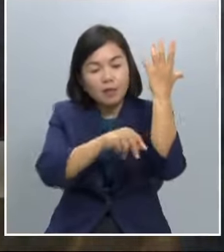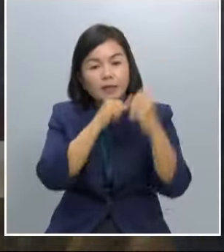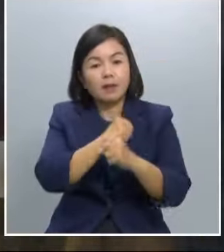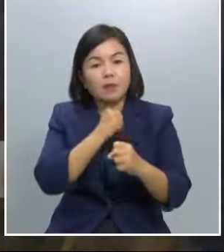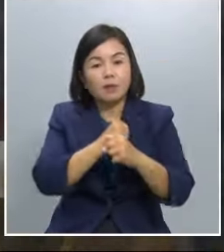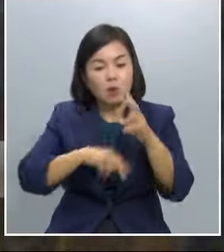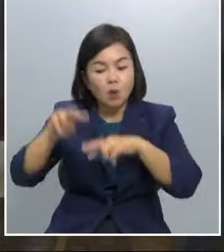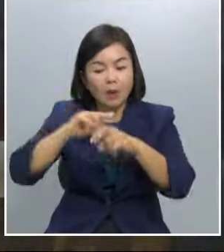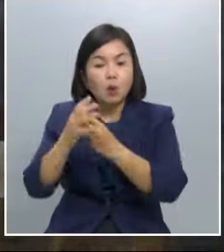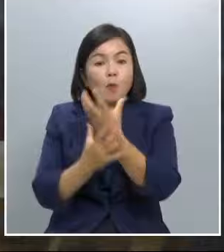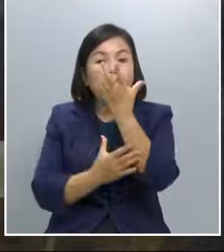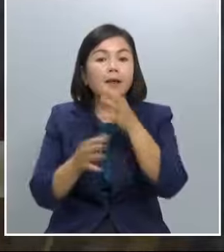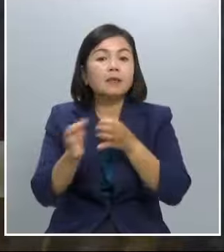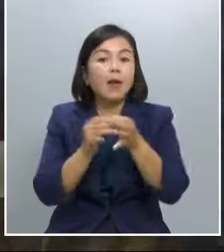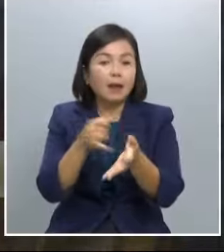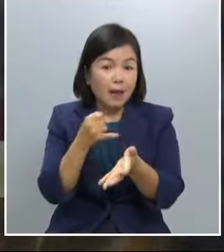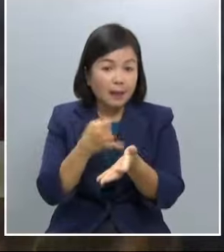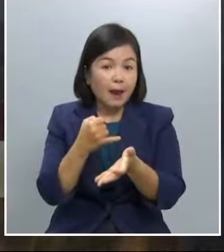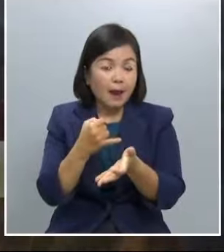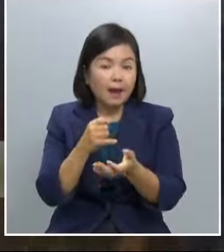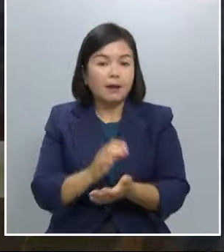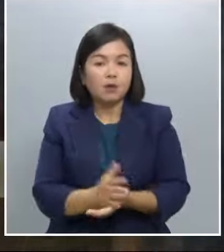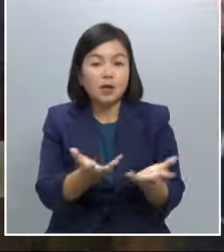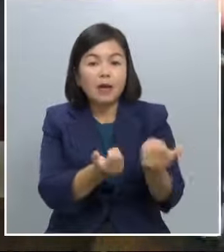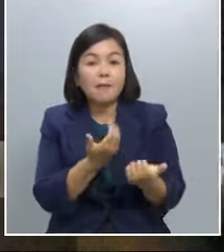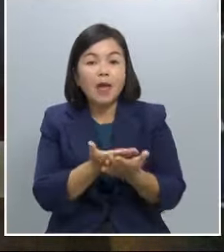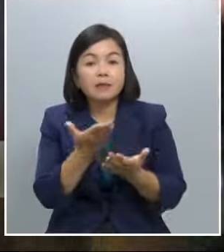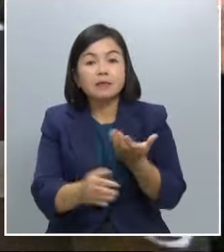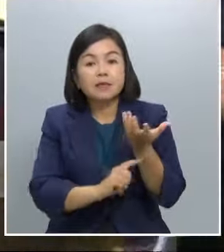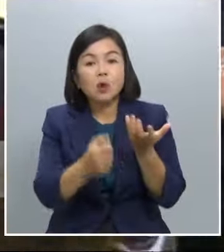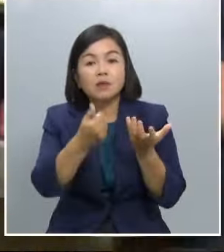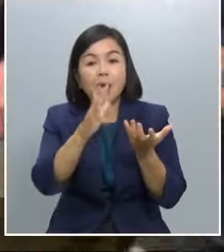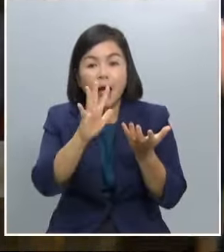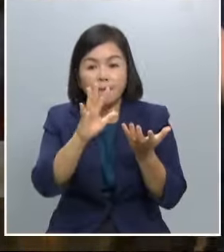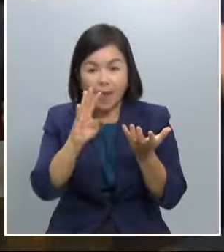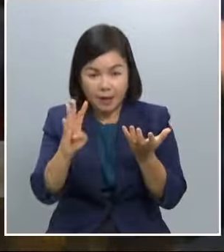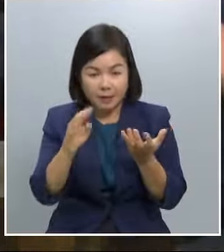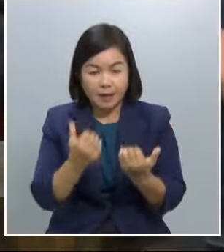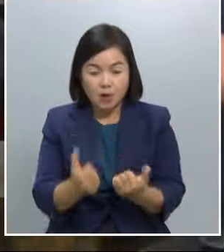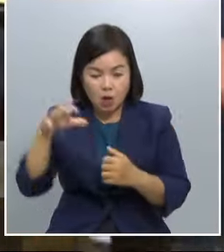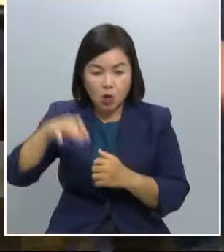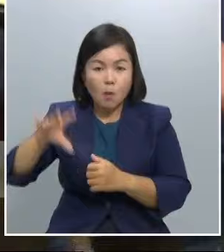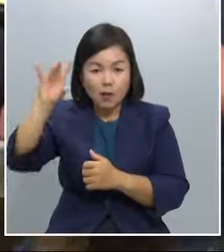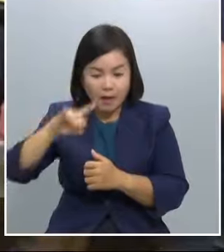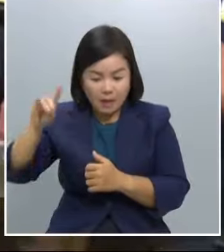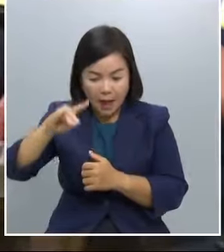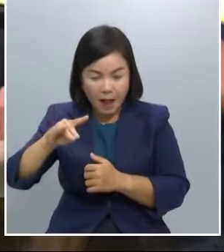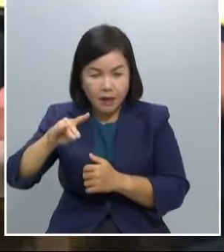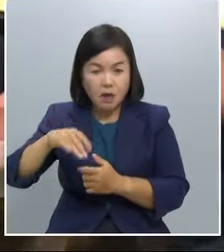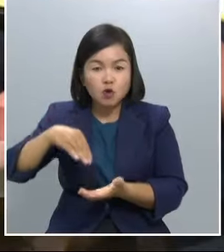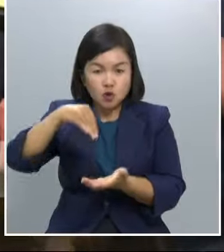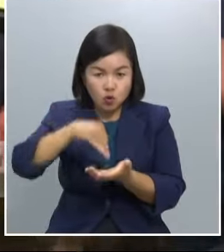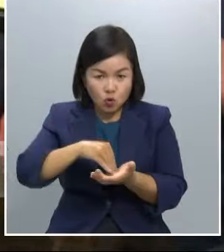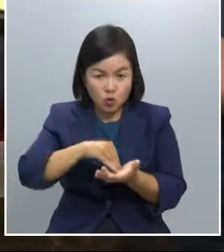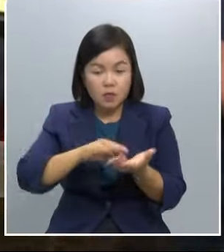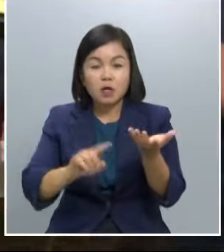ฮะอธิบายง่ายๆเอาเป็นว่าโดยสรุปนะครับท่านผู้ชมกรมประมงได้ติดจัดตั้งจุดรับซื้อทุกพื้น